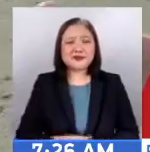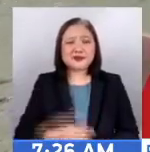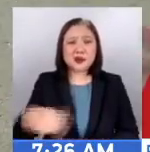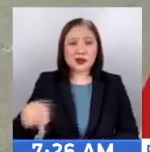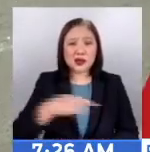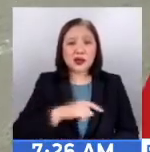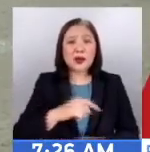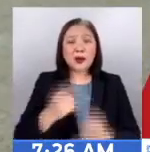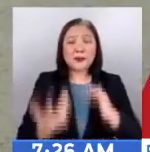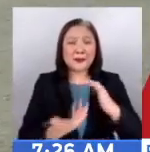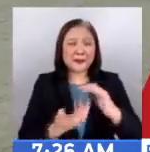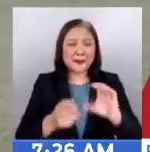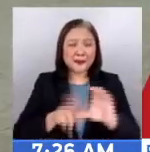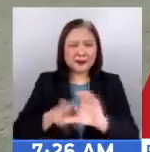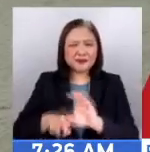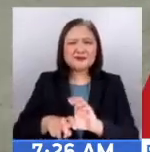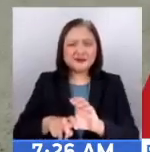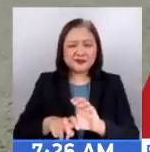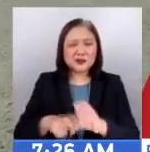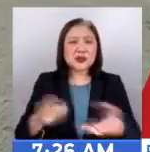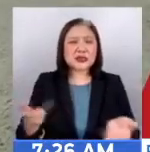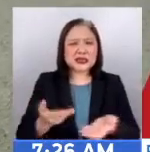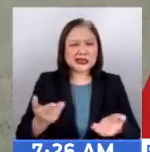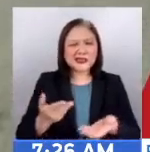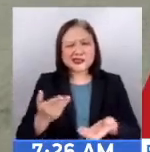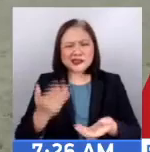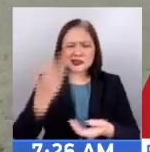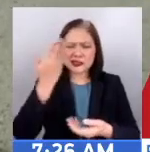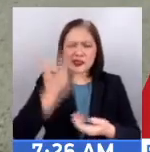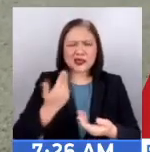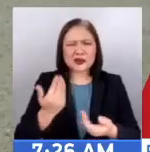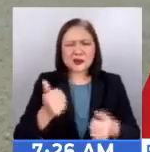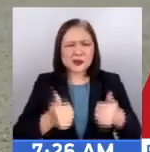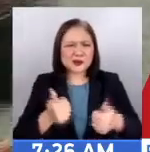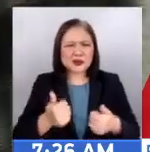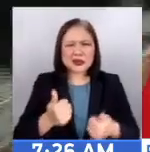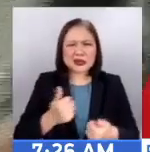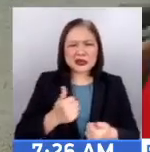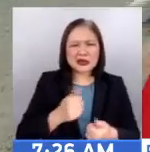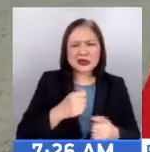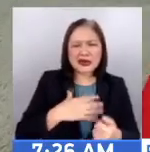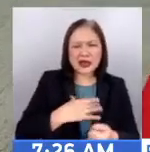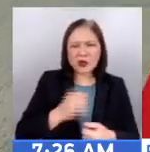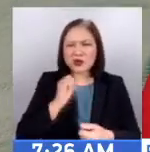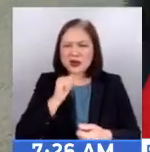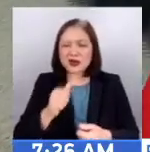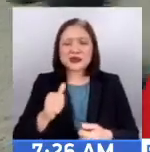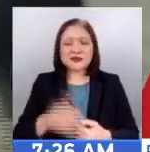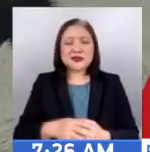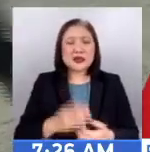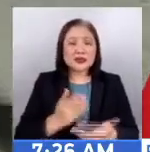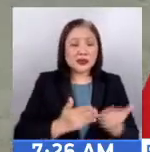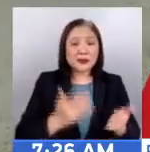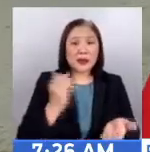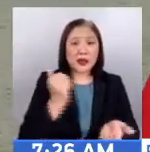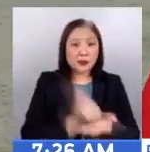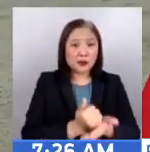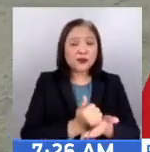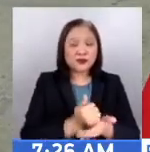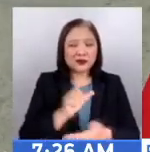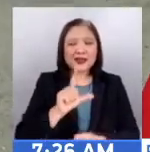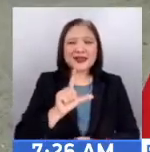hati dito sa provisional fare increase na 1 peso. Sa mga sasakay po ng jeep, aprobado na ng LTFRB